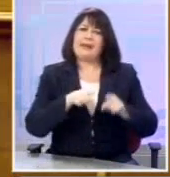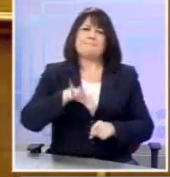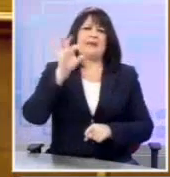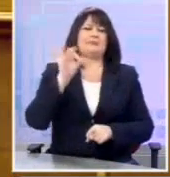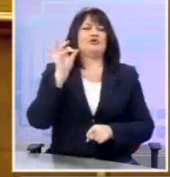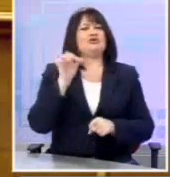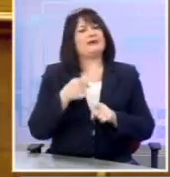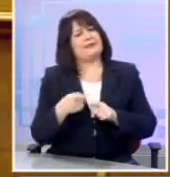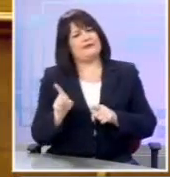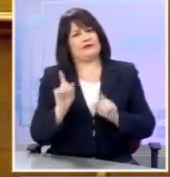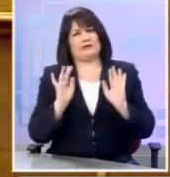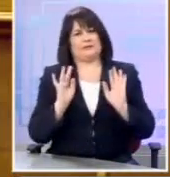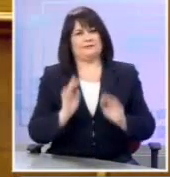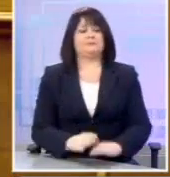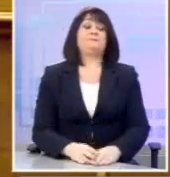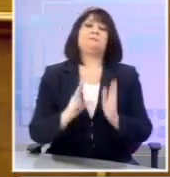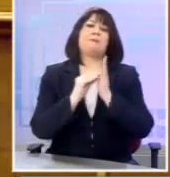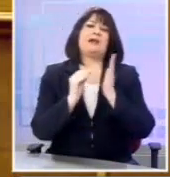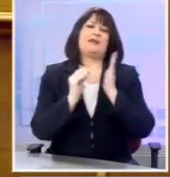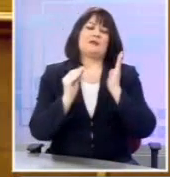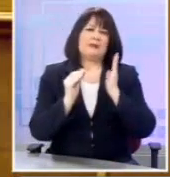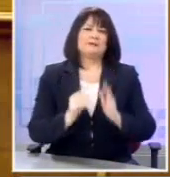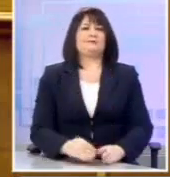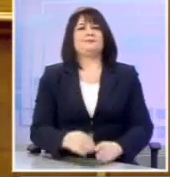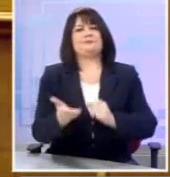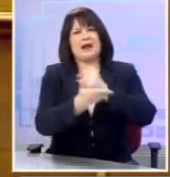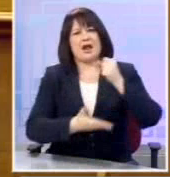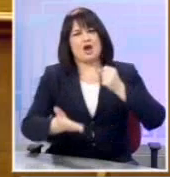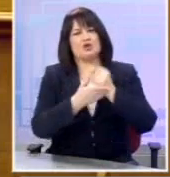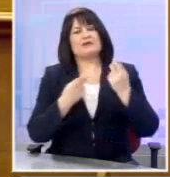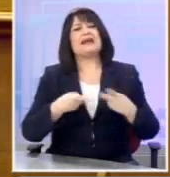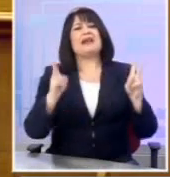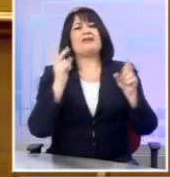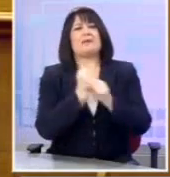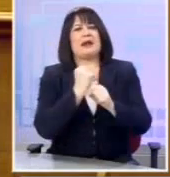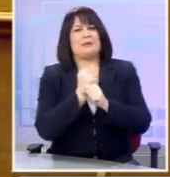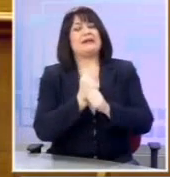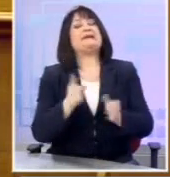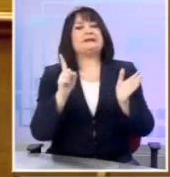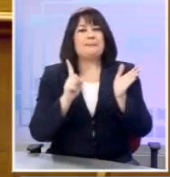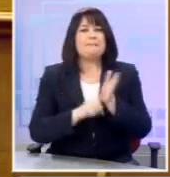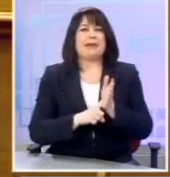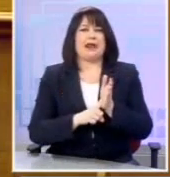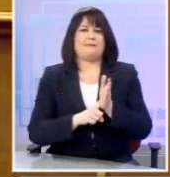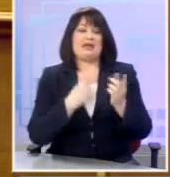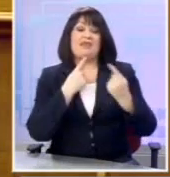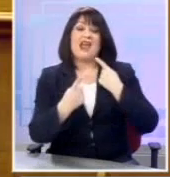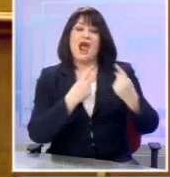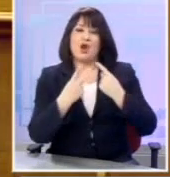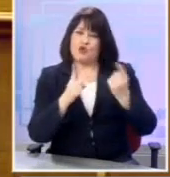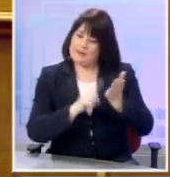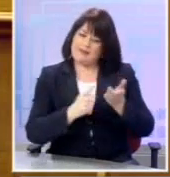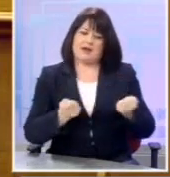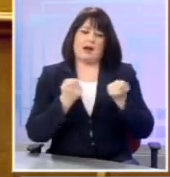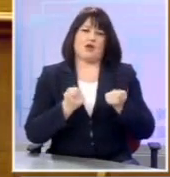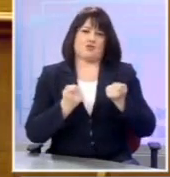επιβάλλουν. Όπως για παράδειγμα στους αγρότες και στους ελεύθερους επαγγελματίες που πρέπει να ανοίξουμε ένα διάλογο.